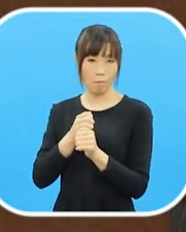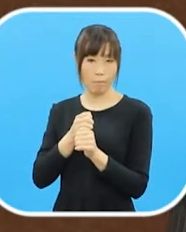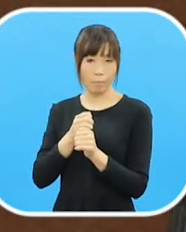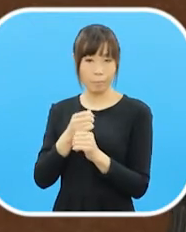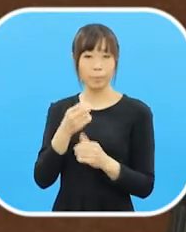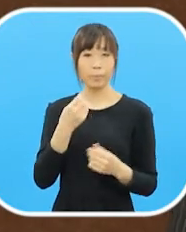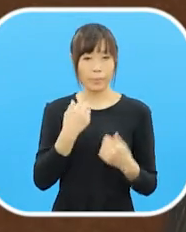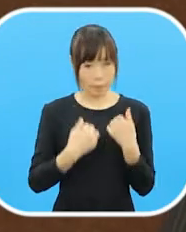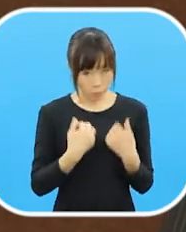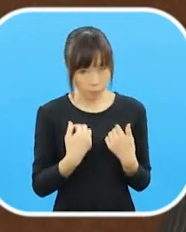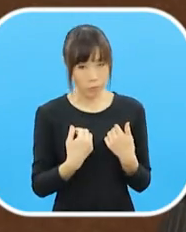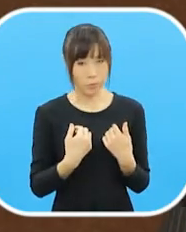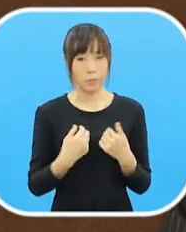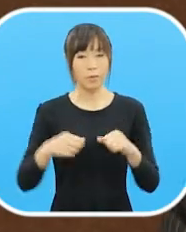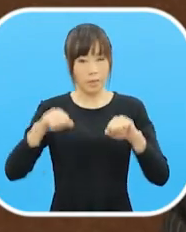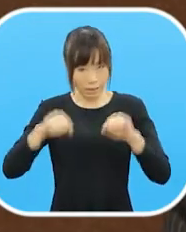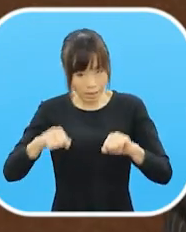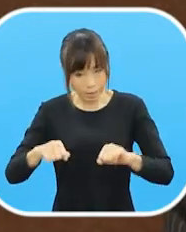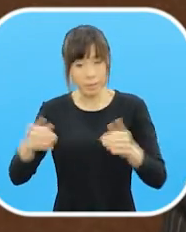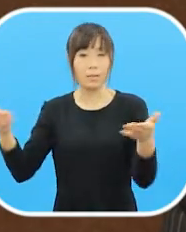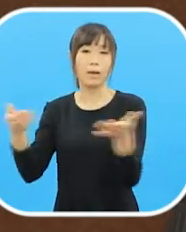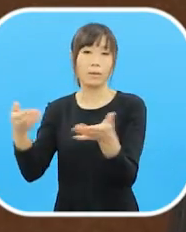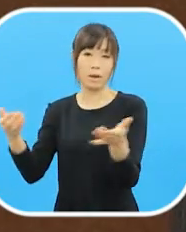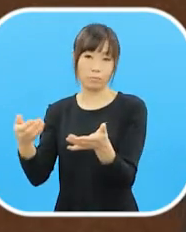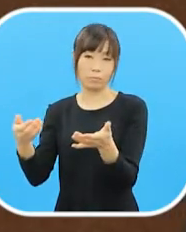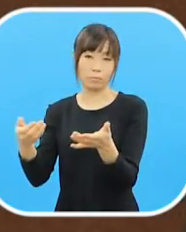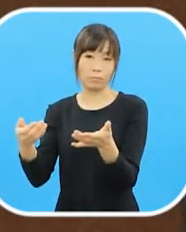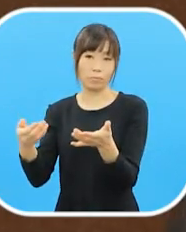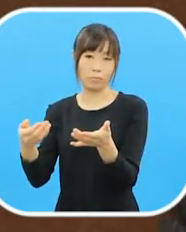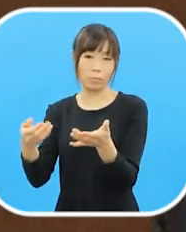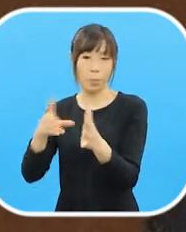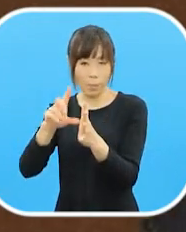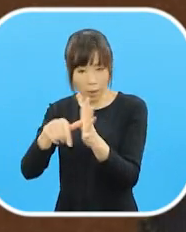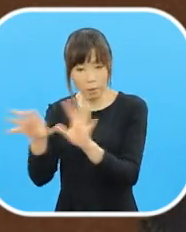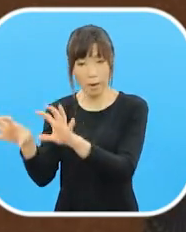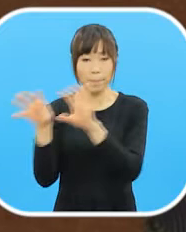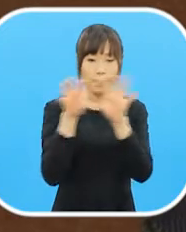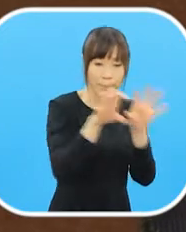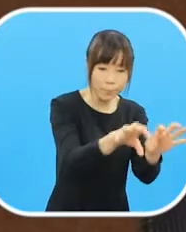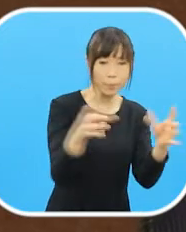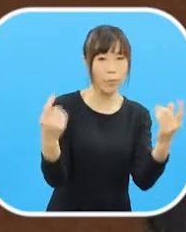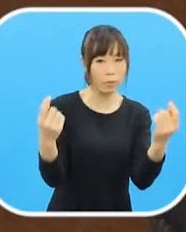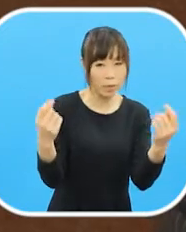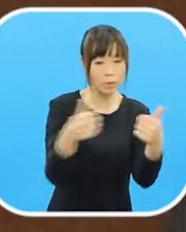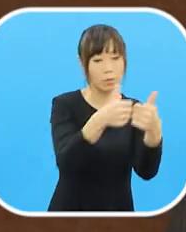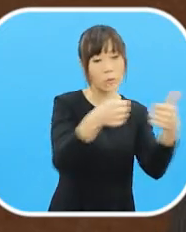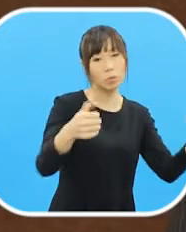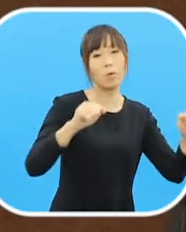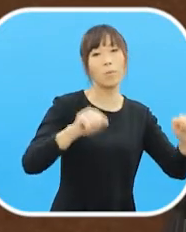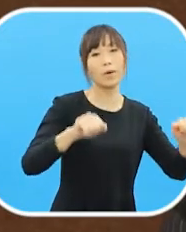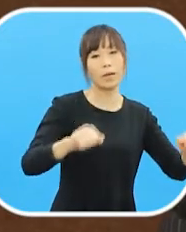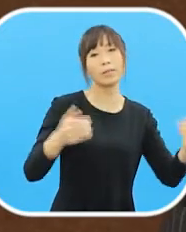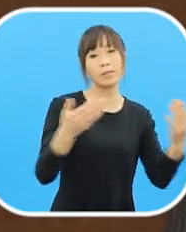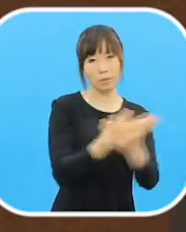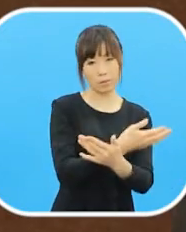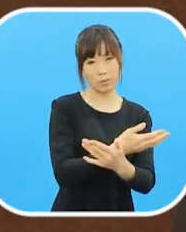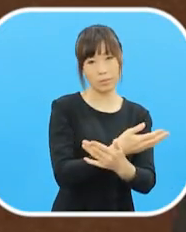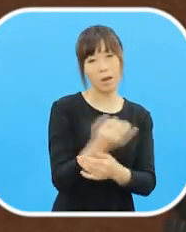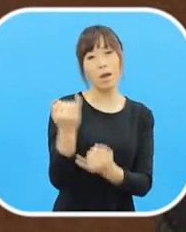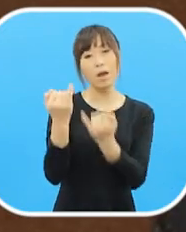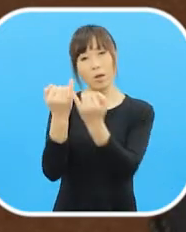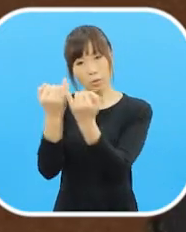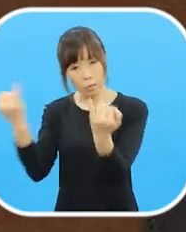気に、でそうしますと男も元気に、 そうですね、うん、 やっぱりね女性が元気だとね男も元気